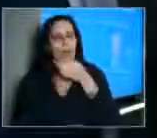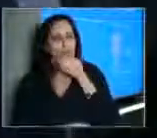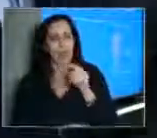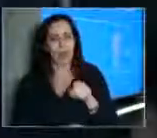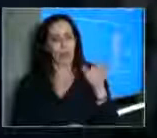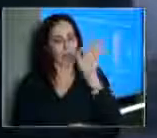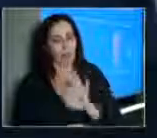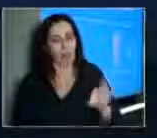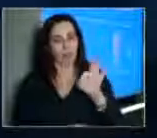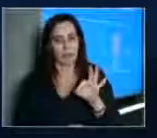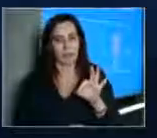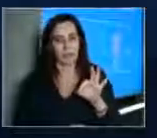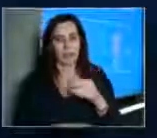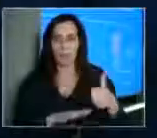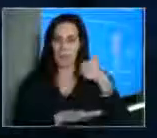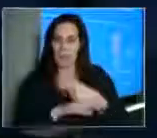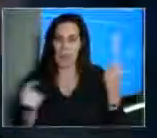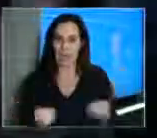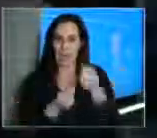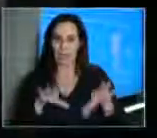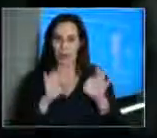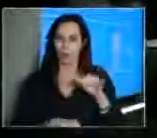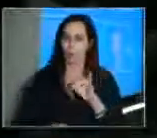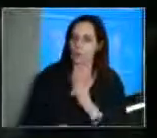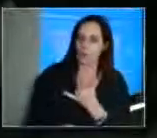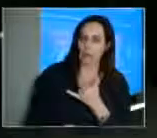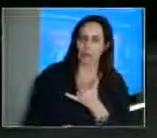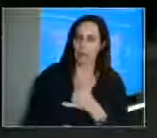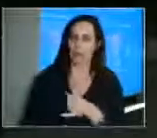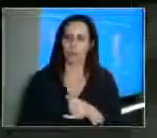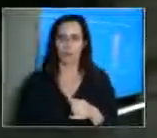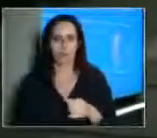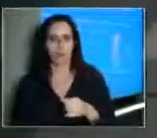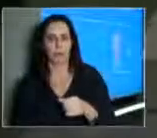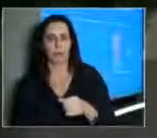אתה עדיין מנהל הקמפיין? כן. ואתה